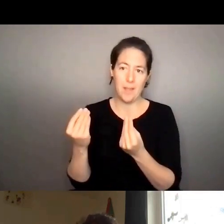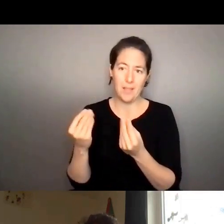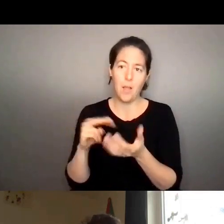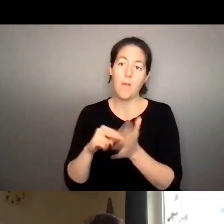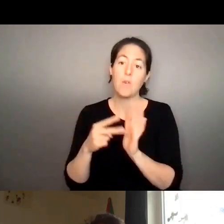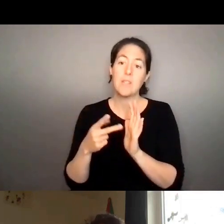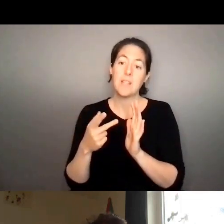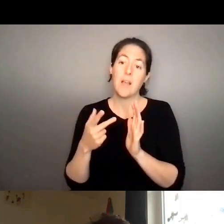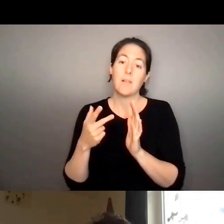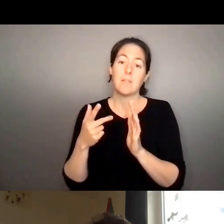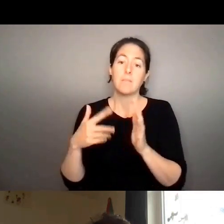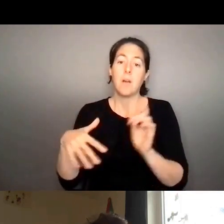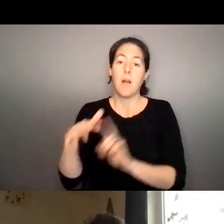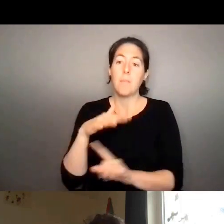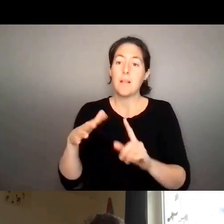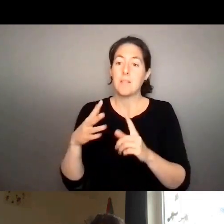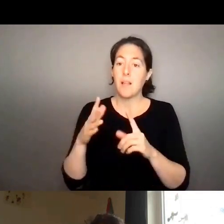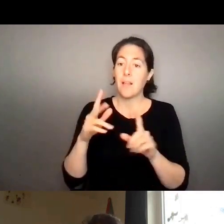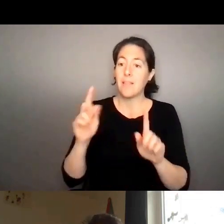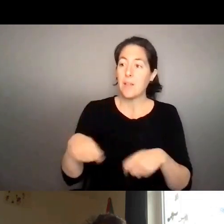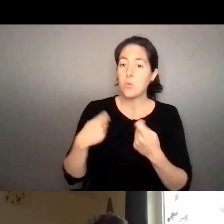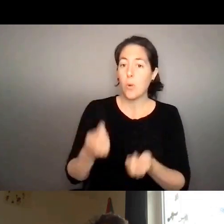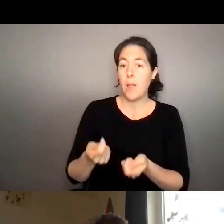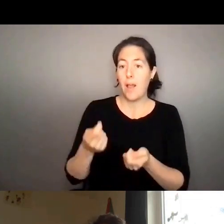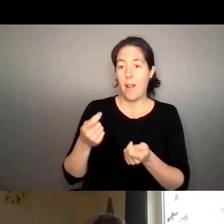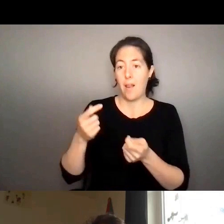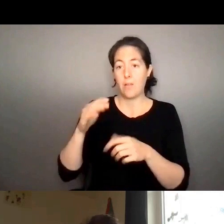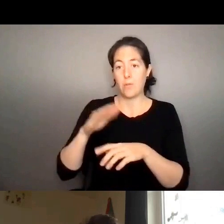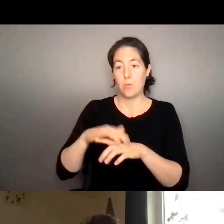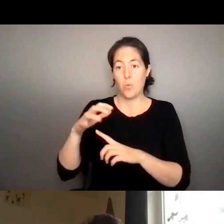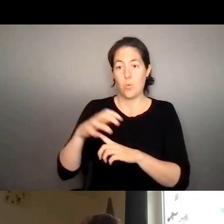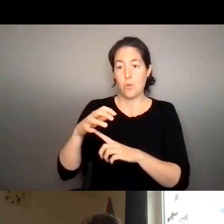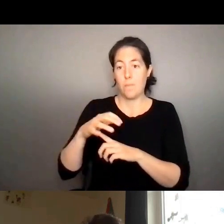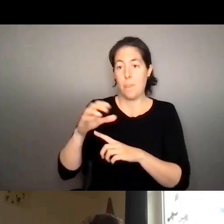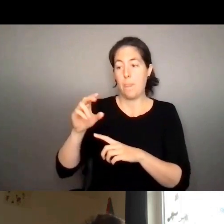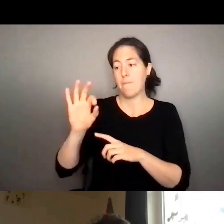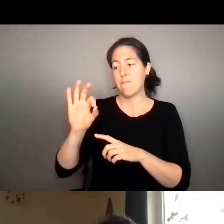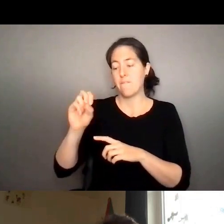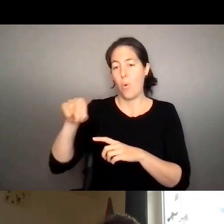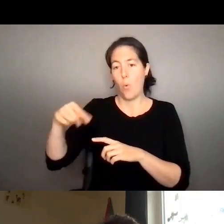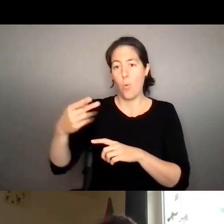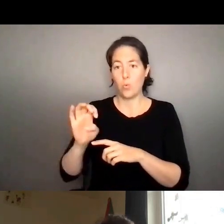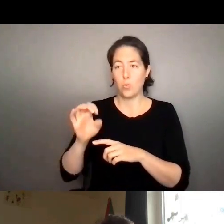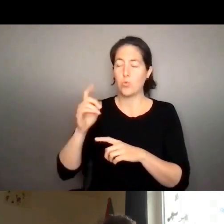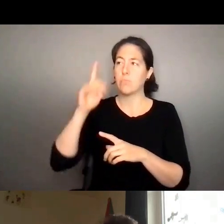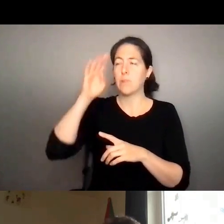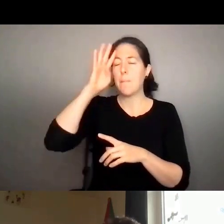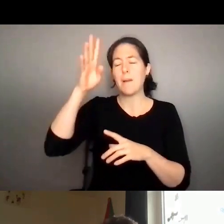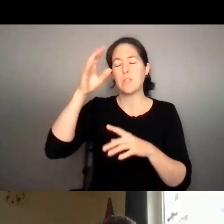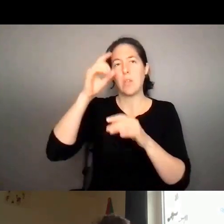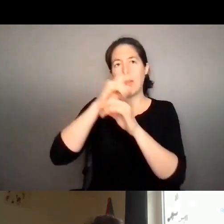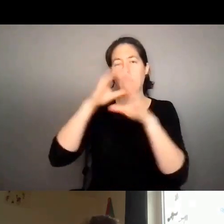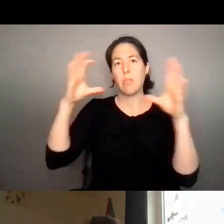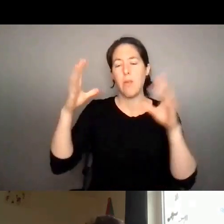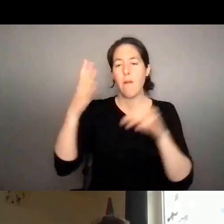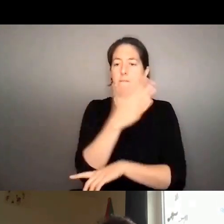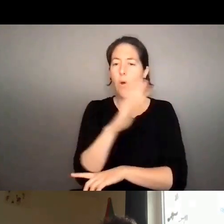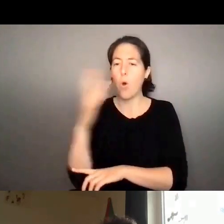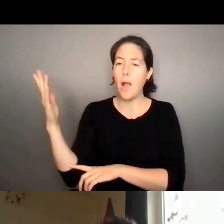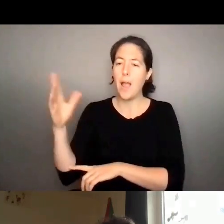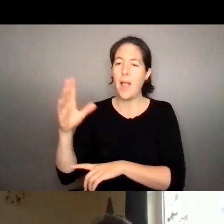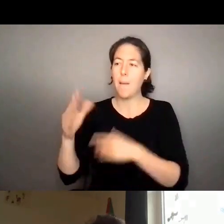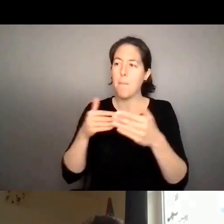l'environnement naturel des fonges à travers, en voyant un peu, en imaginant une forêt. hein, ou des endroits avec des petits recoins,